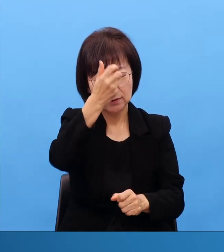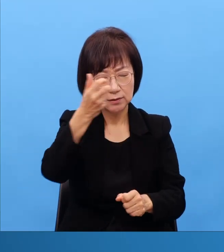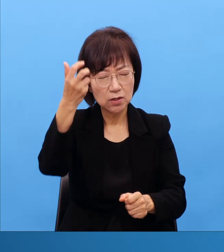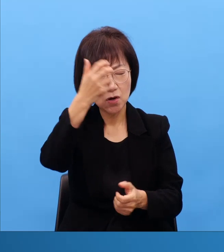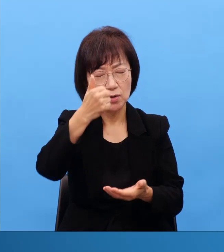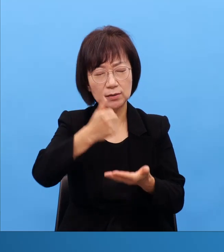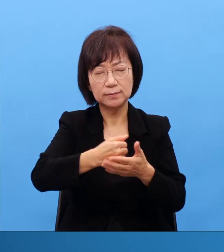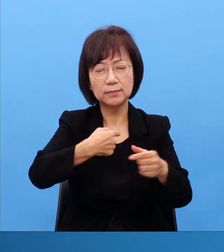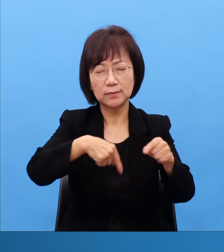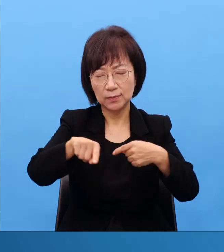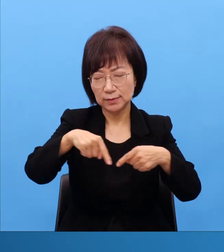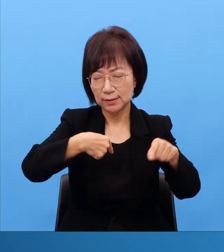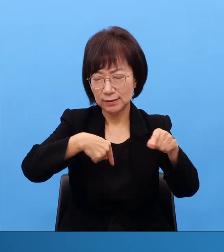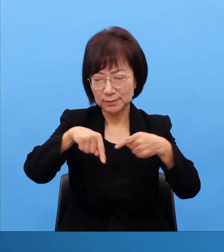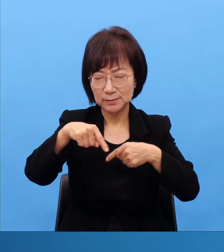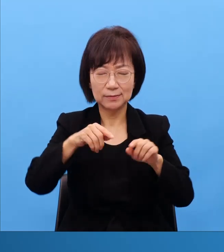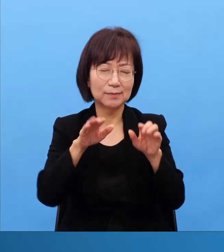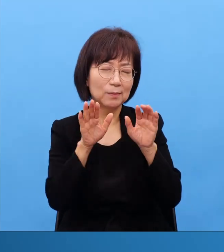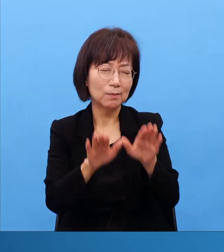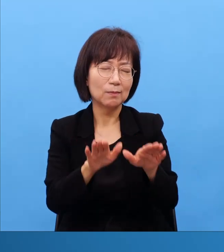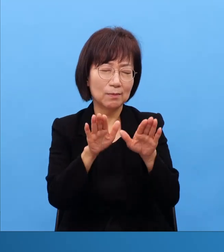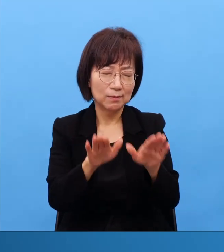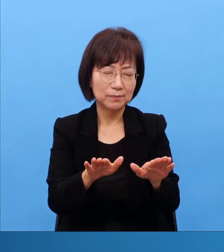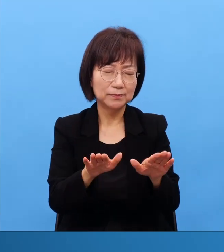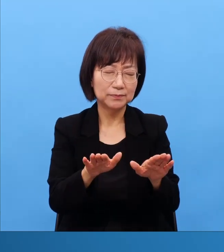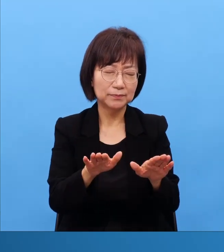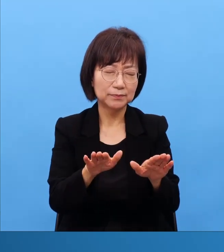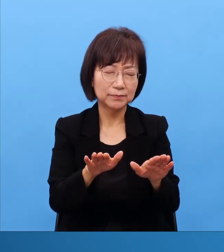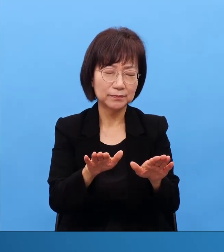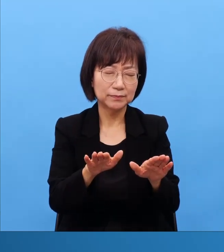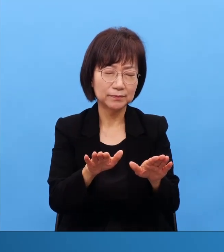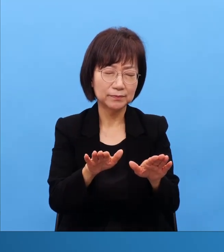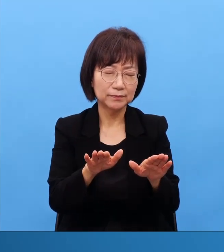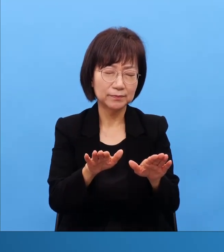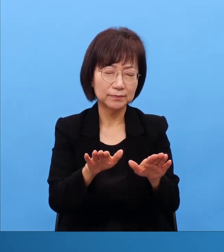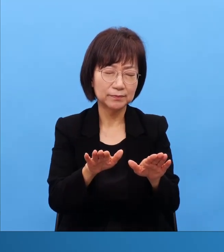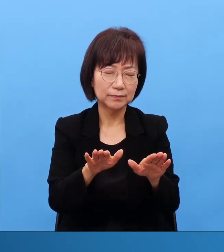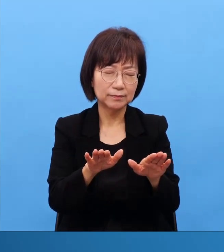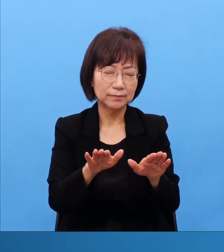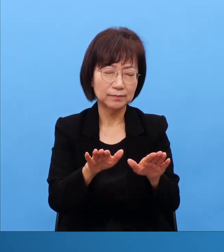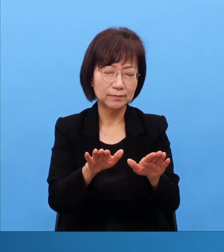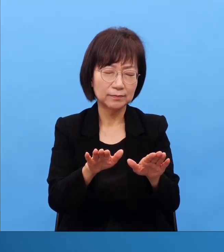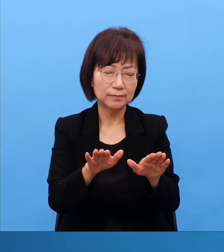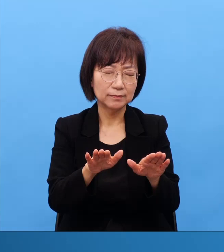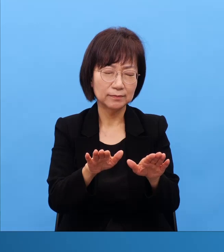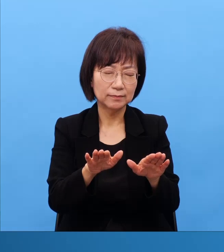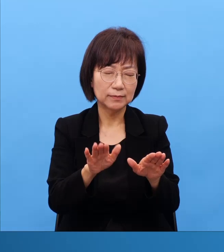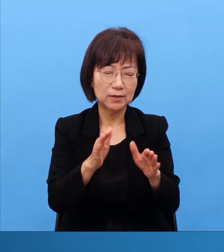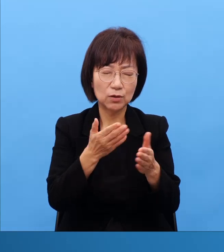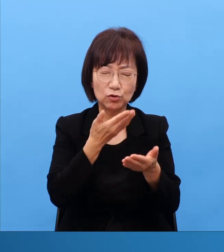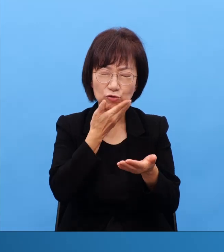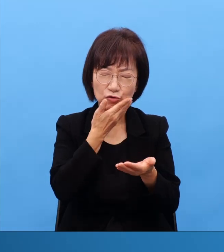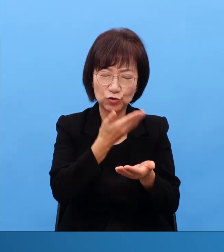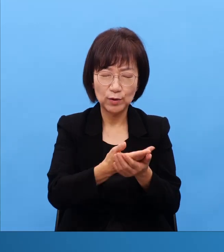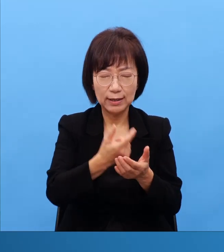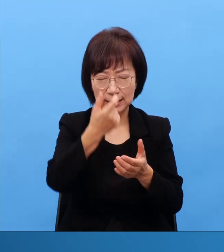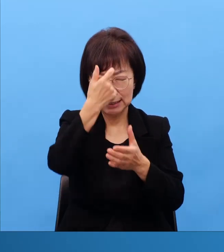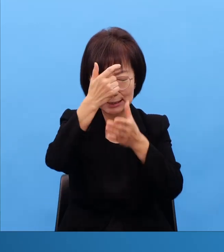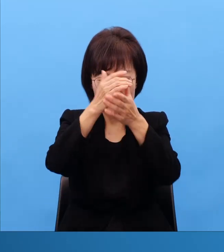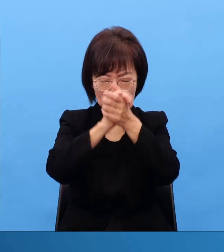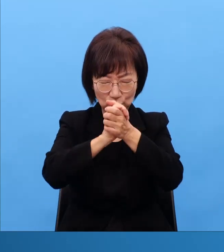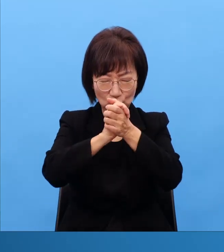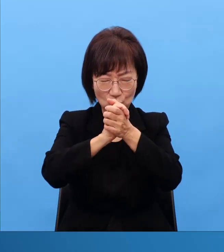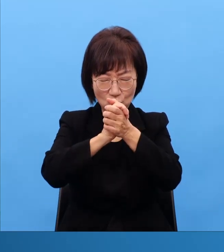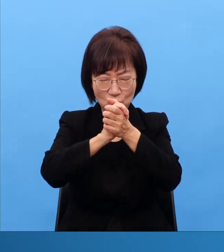역사하심이 The working of the Holy Spirit 오늘 중요한 기도의 열쇠를 가지고 가는 하나님의